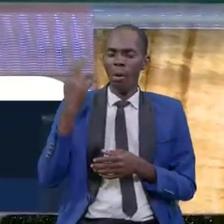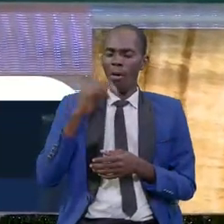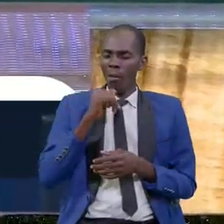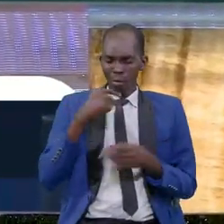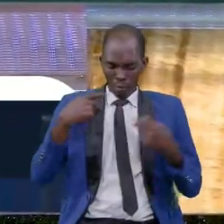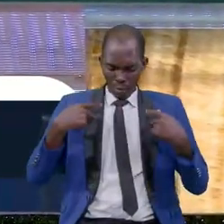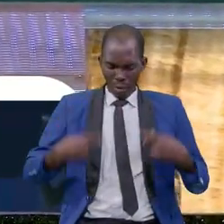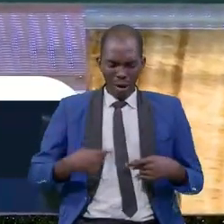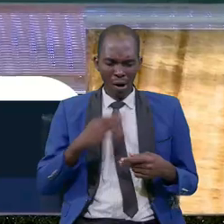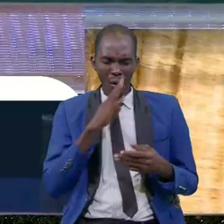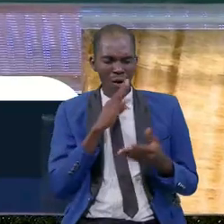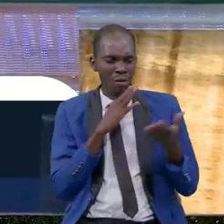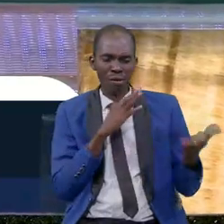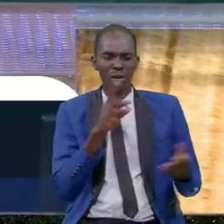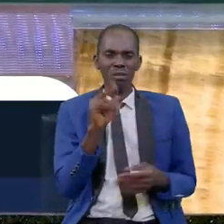physiquement, n'était pas là.